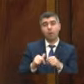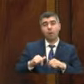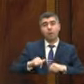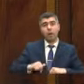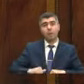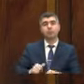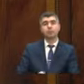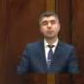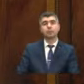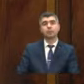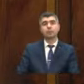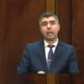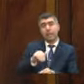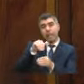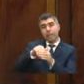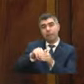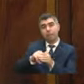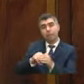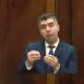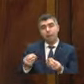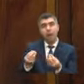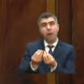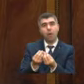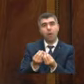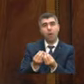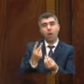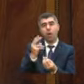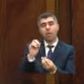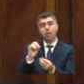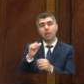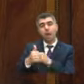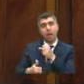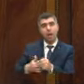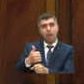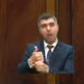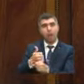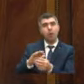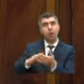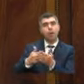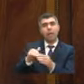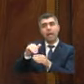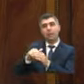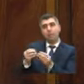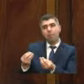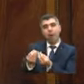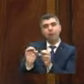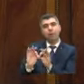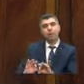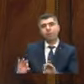يعني شارك فيها الأحزاب الموجودة طيلة 20 سنة الماضية كلها فيها تكنوقراط. أشنو الجديد